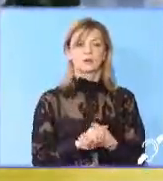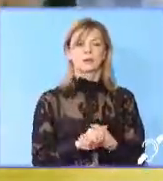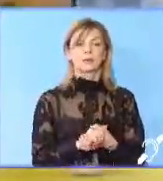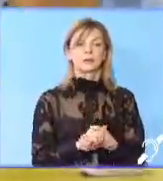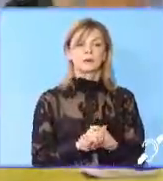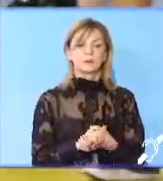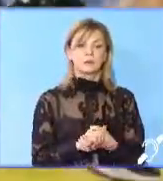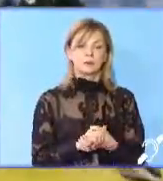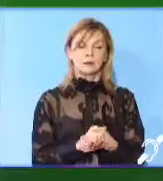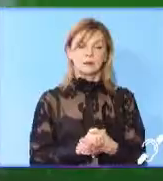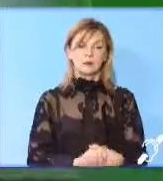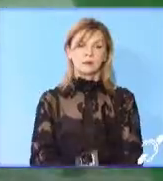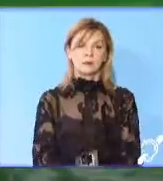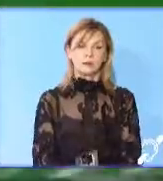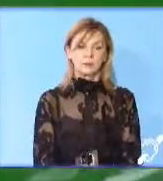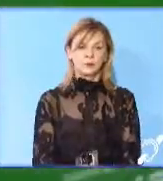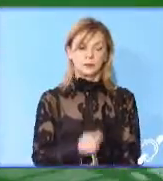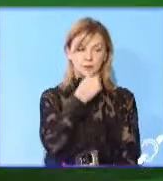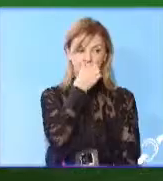2023.